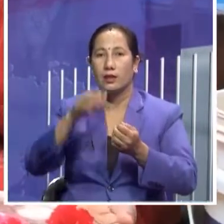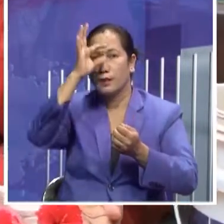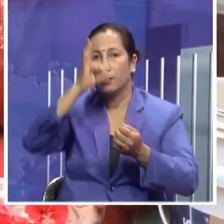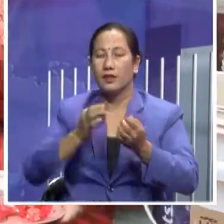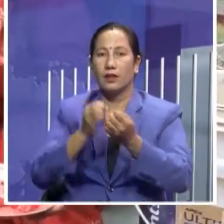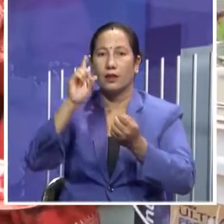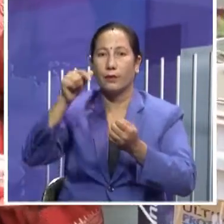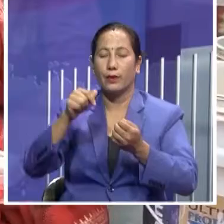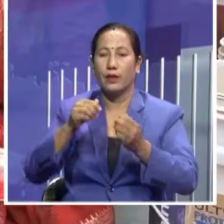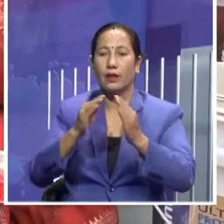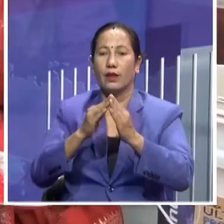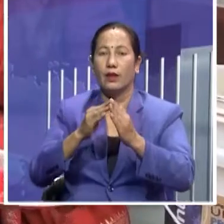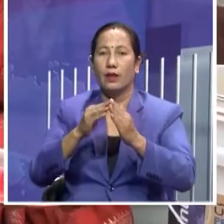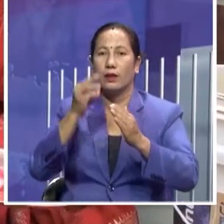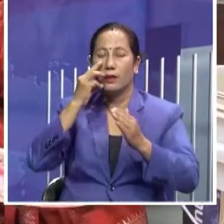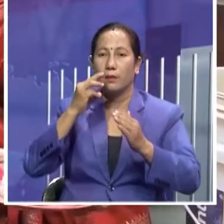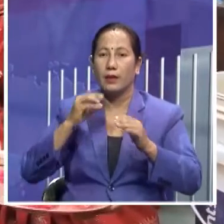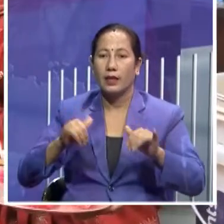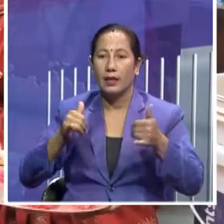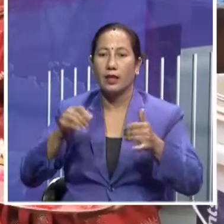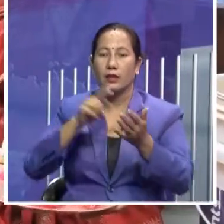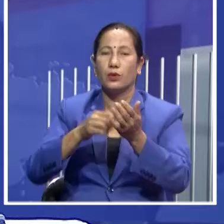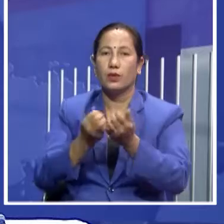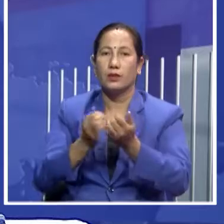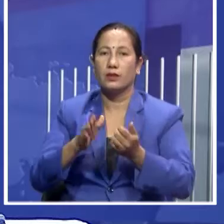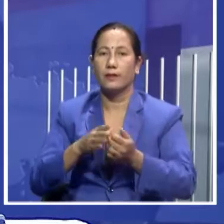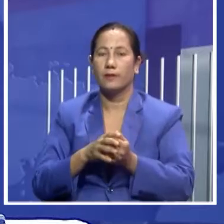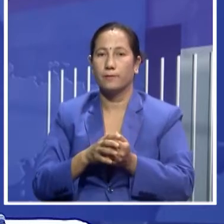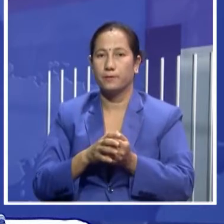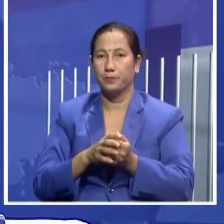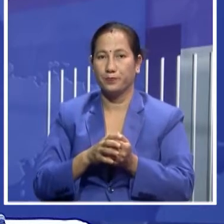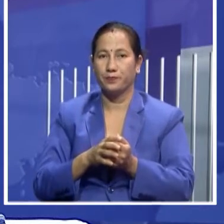भोलिदेखि गौरा घरमा देउडा खेल्न सुरु गर्ने गरिन्छ।